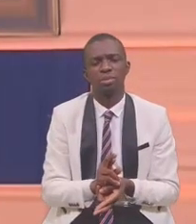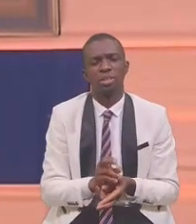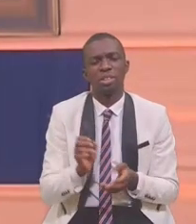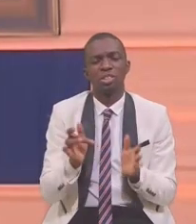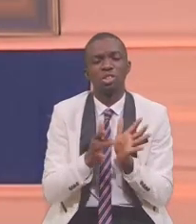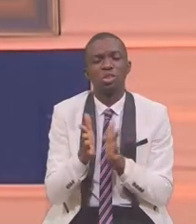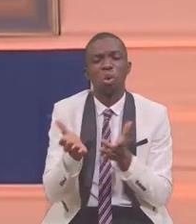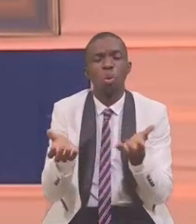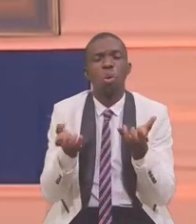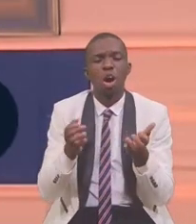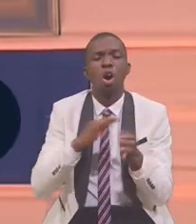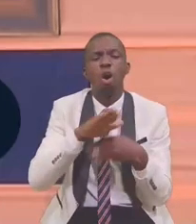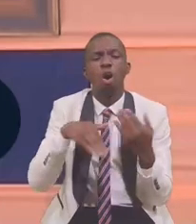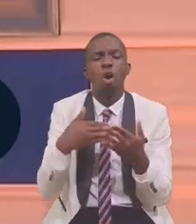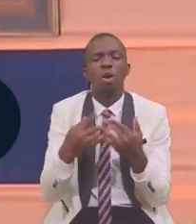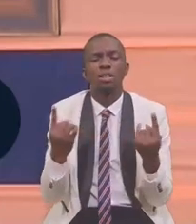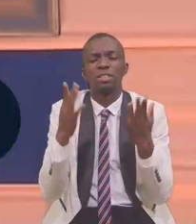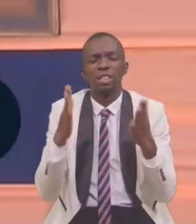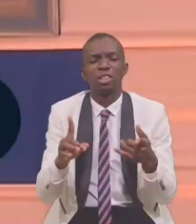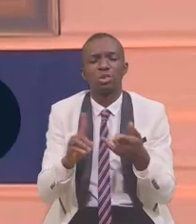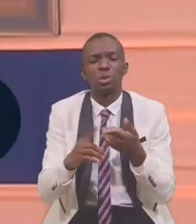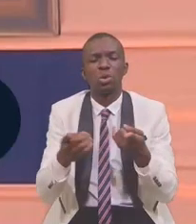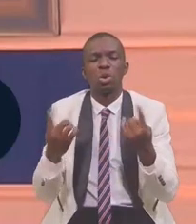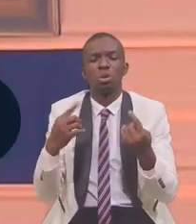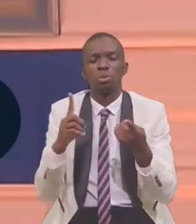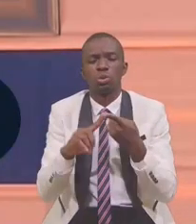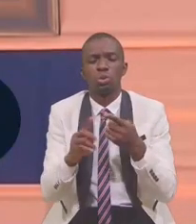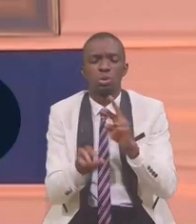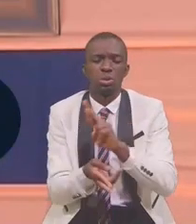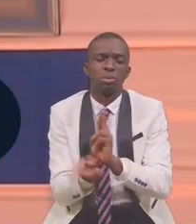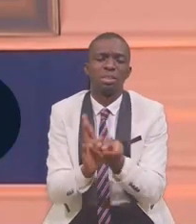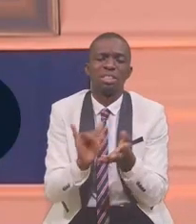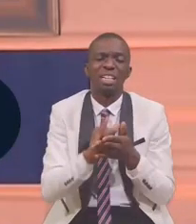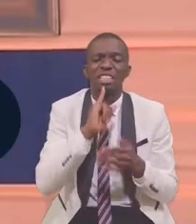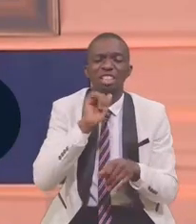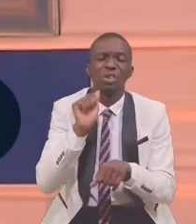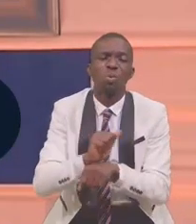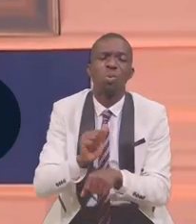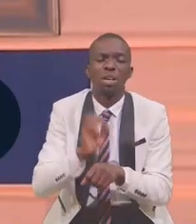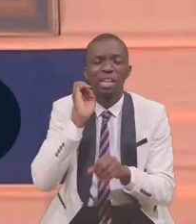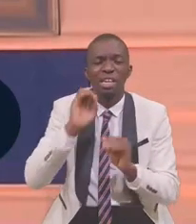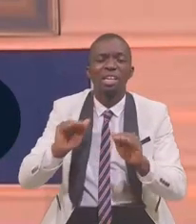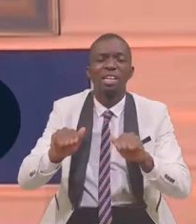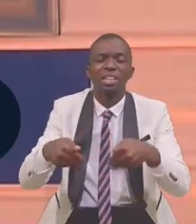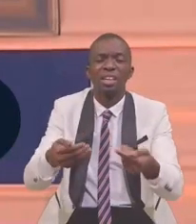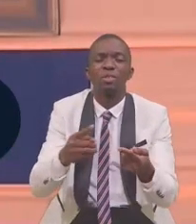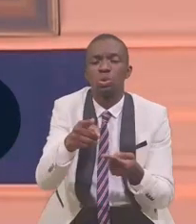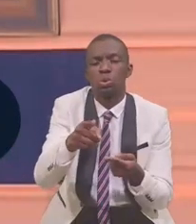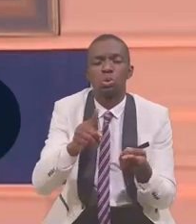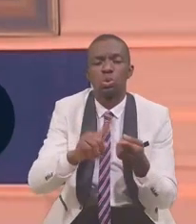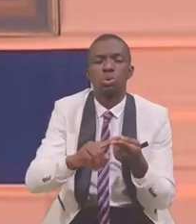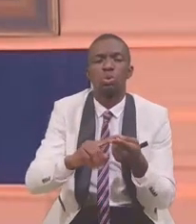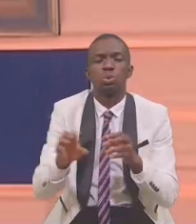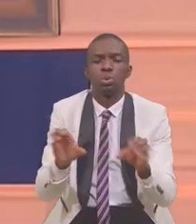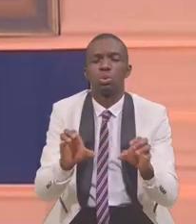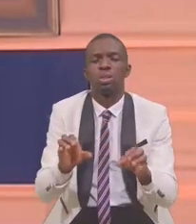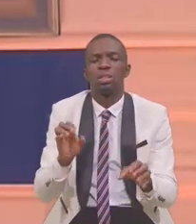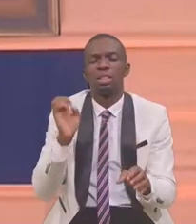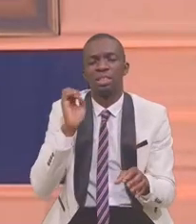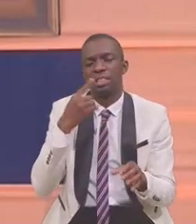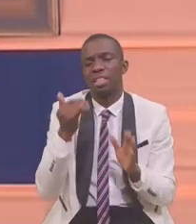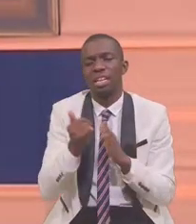qu'il parle, il parlait, il voulait qu'ils viennent à la repentance et il nous a donné l'œuvre. L'œuvre que le Père m'a donné à faire, je vais l'achever. Il vous a